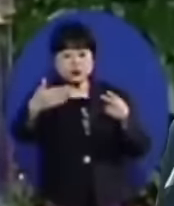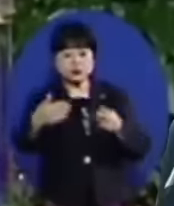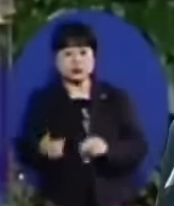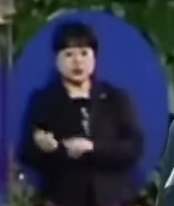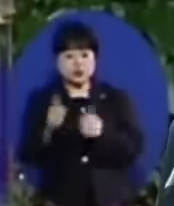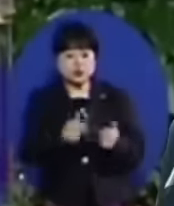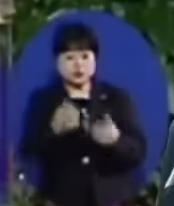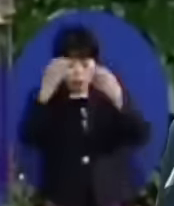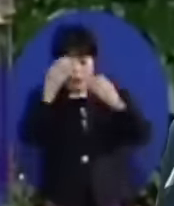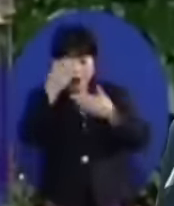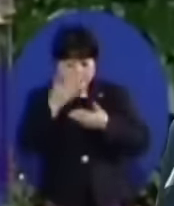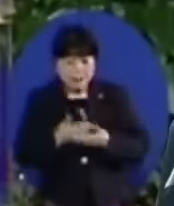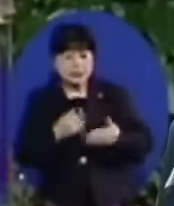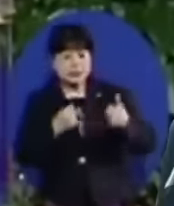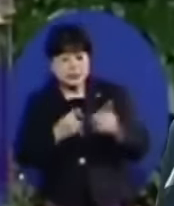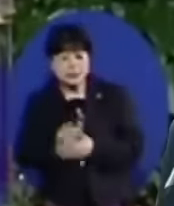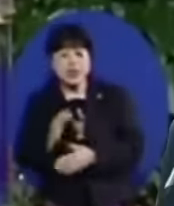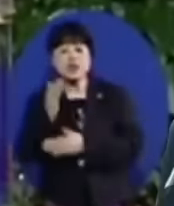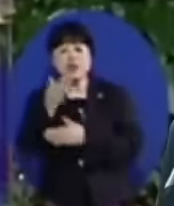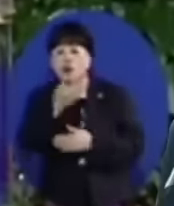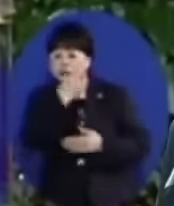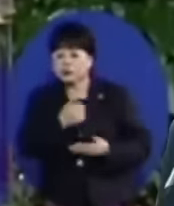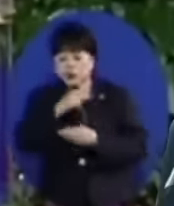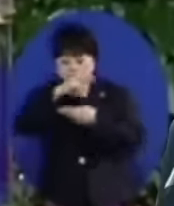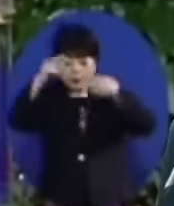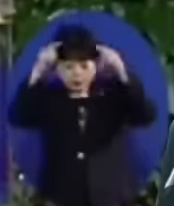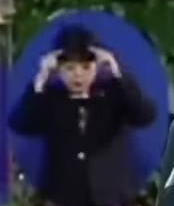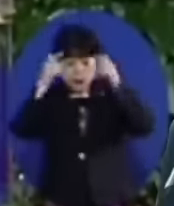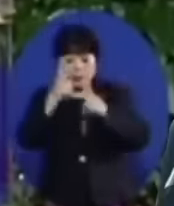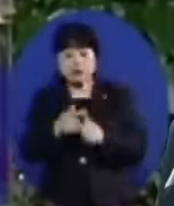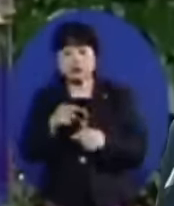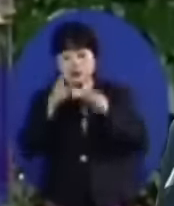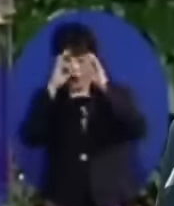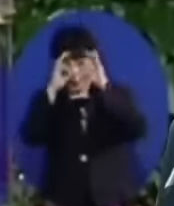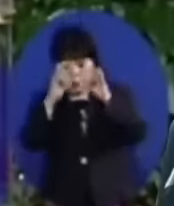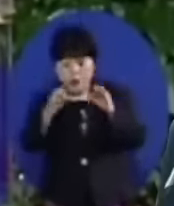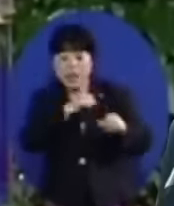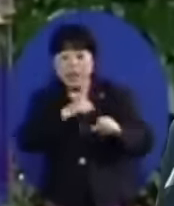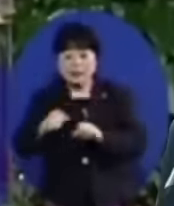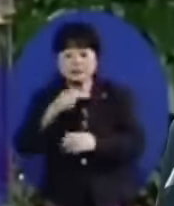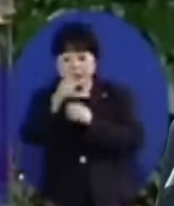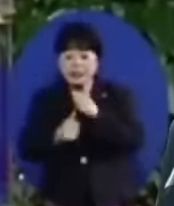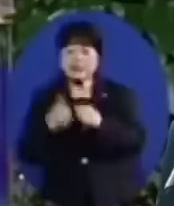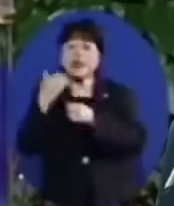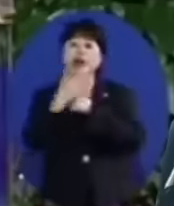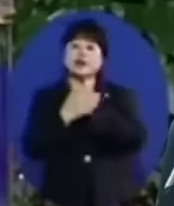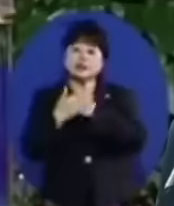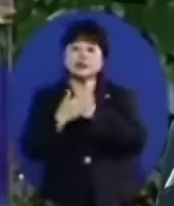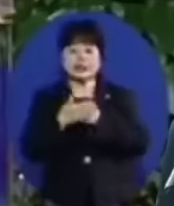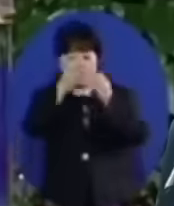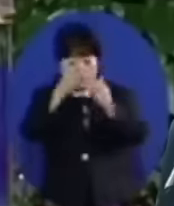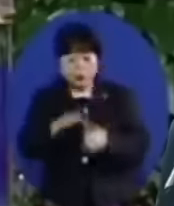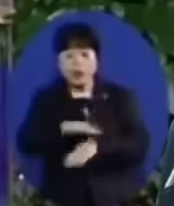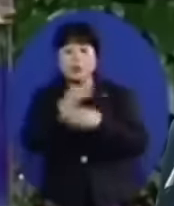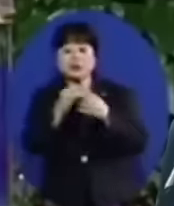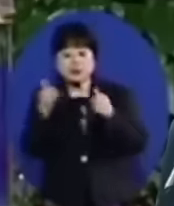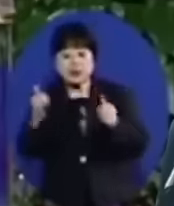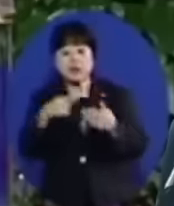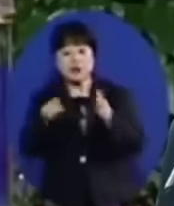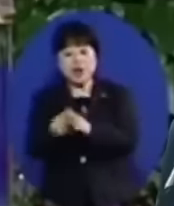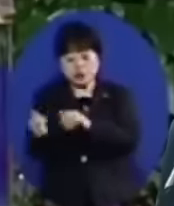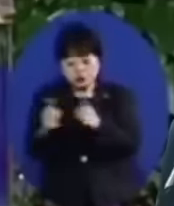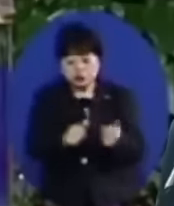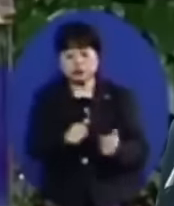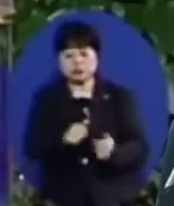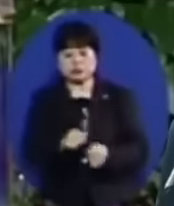고난 받으심으로 말미암아 영광과 존귀로 관을 쓰신 예수를 보니 이를 행하시면 하나님의 은혜로 말미암아 모든 사람을 위하여 죽음을